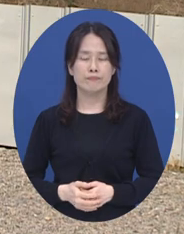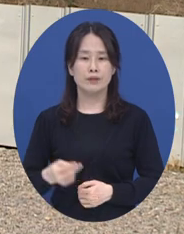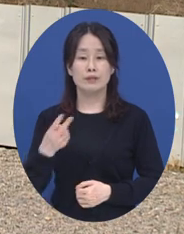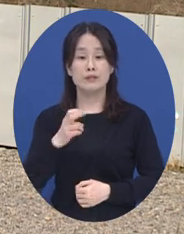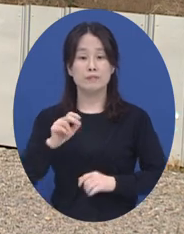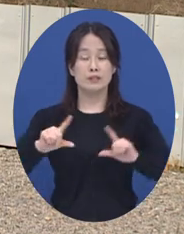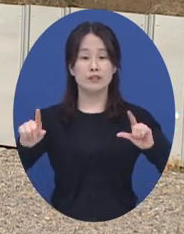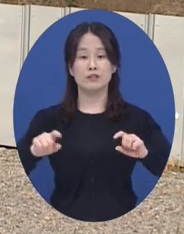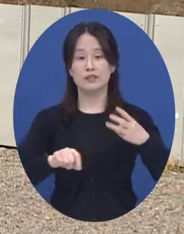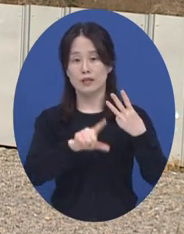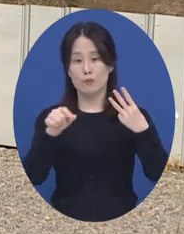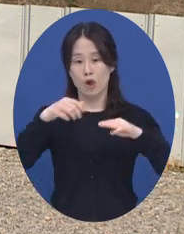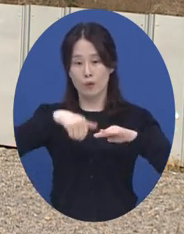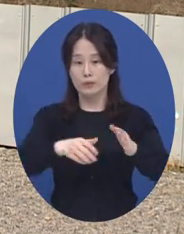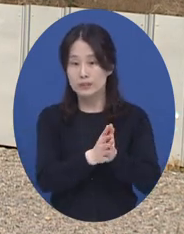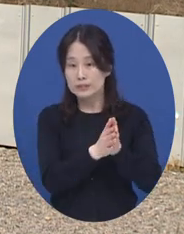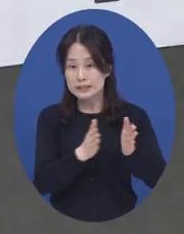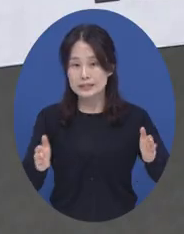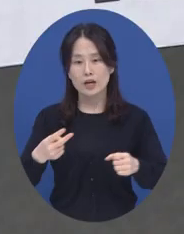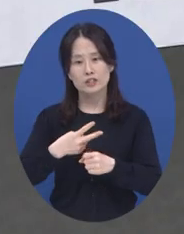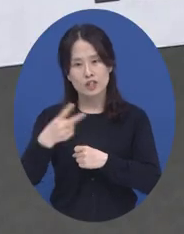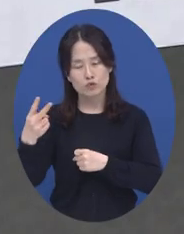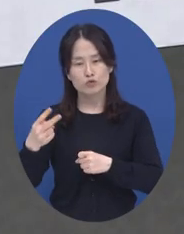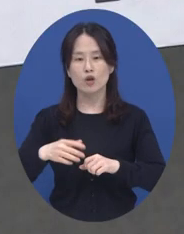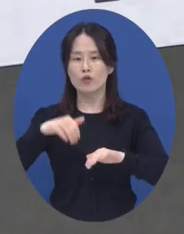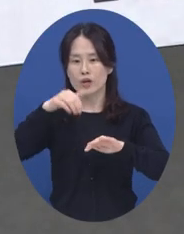경기도는 2022년 3월 공사를 시작해